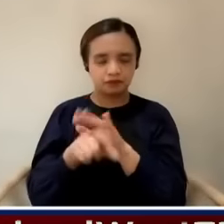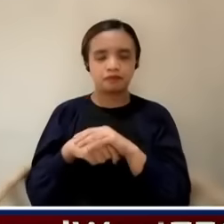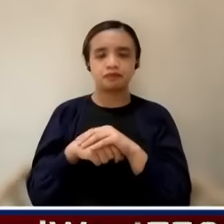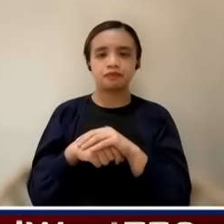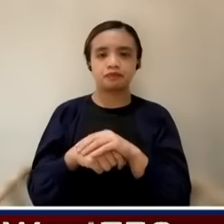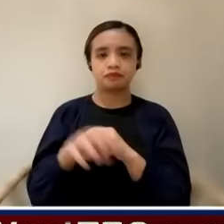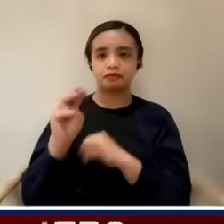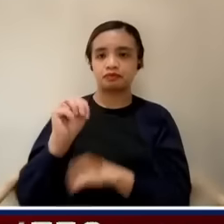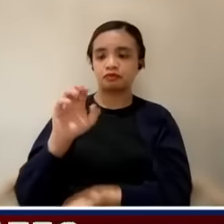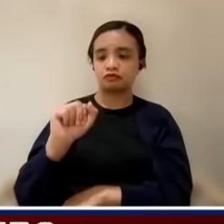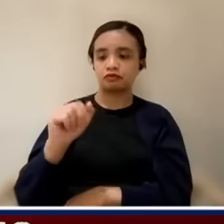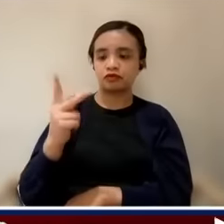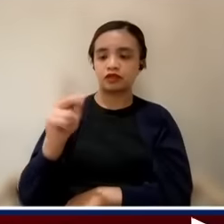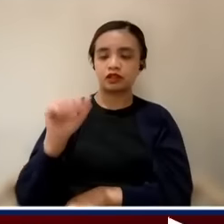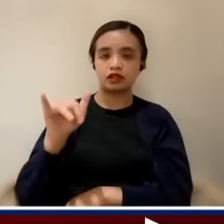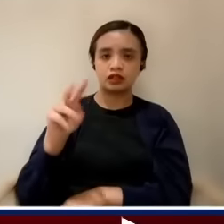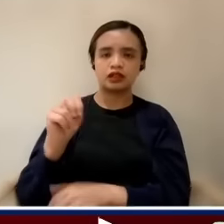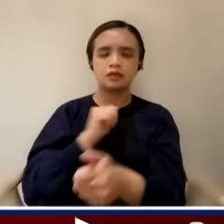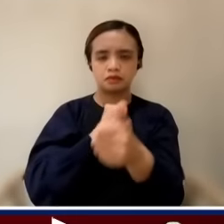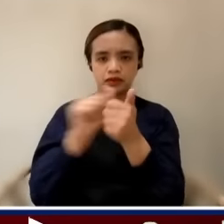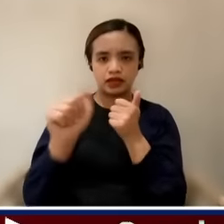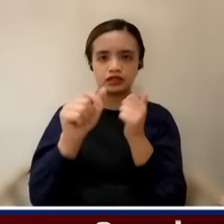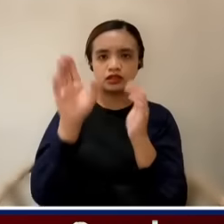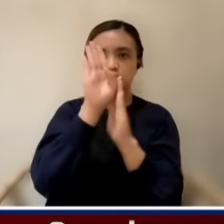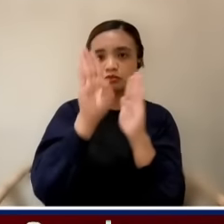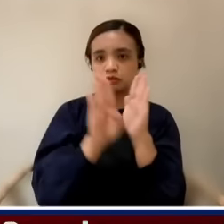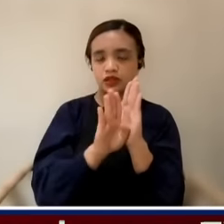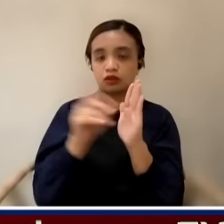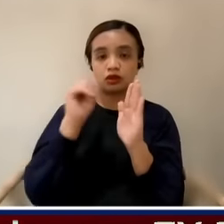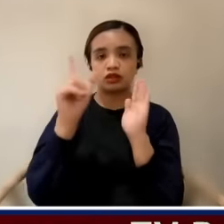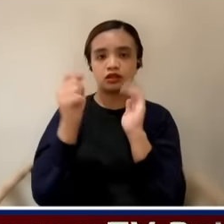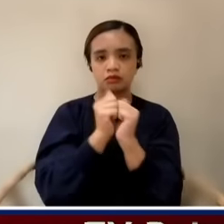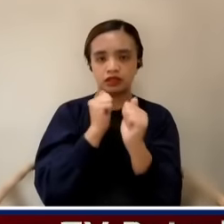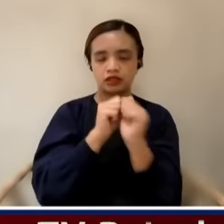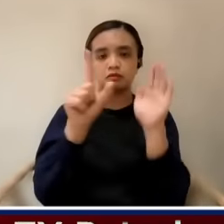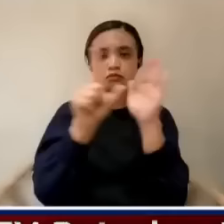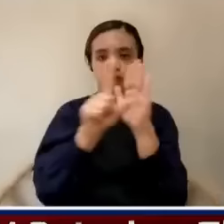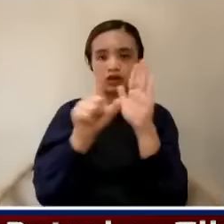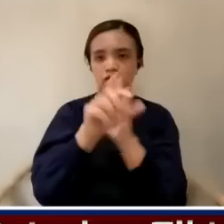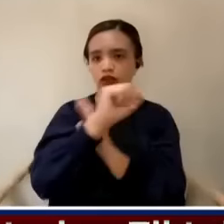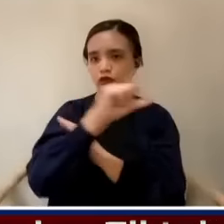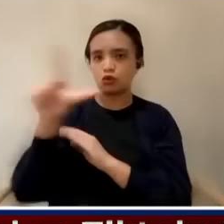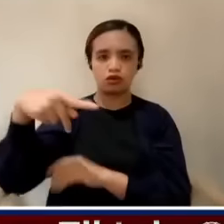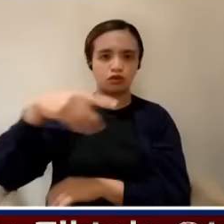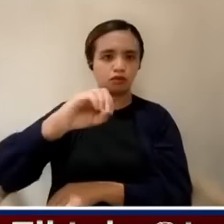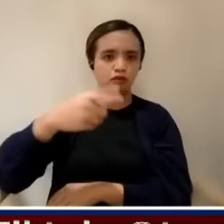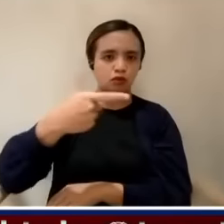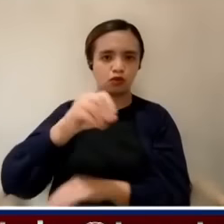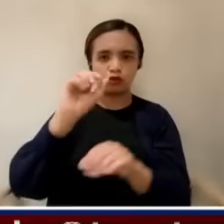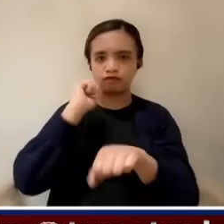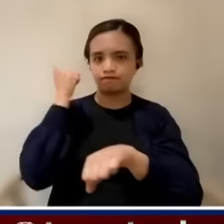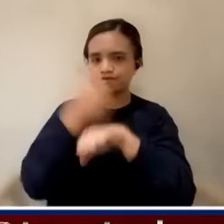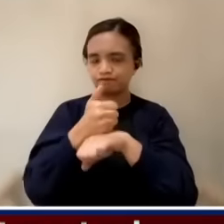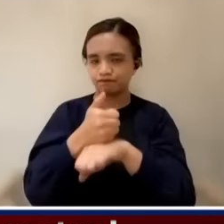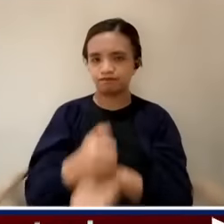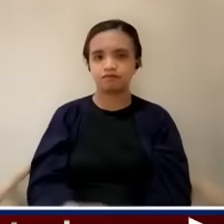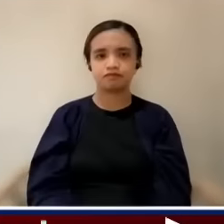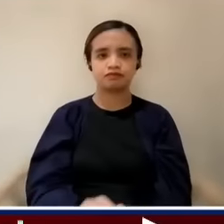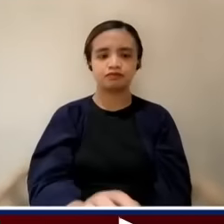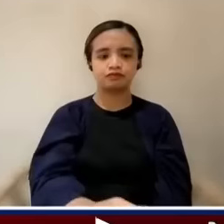na ipasa na ang panukalang batas na nagbabawal sa operasyon ng mga pogo. Victoria Tulad, ABS-CBN